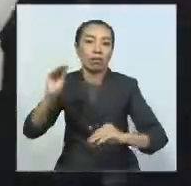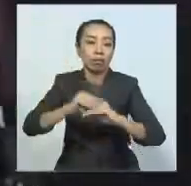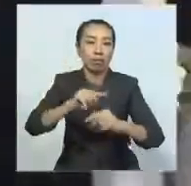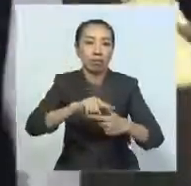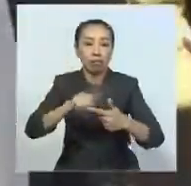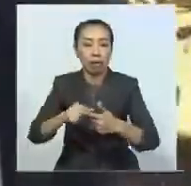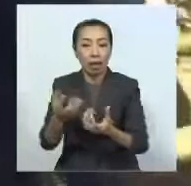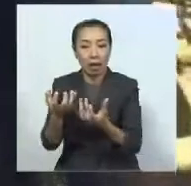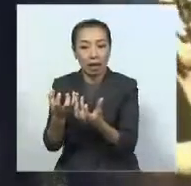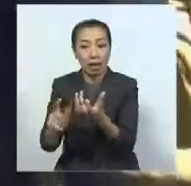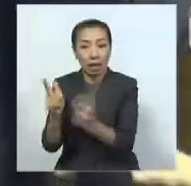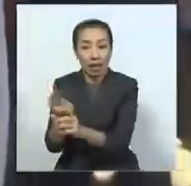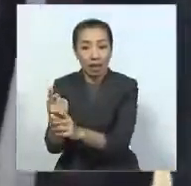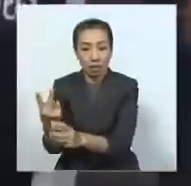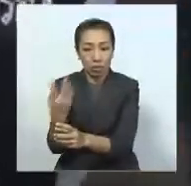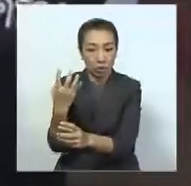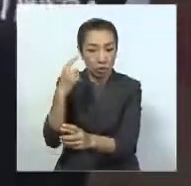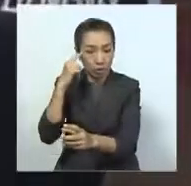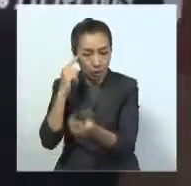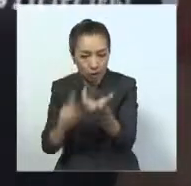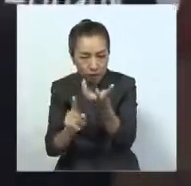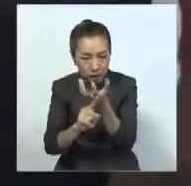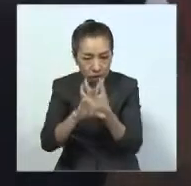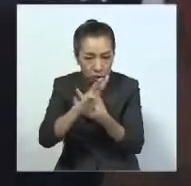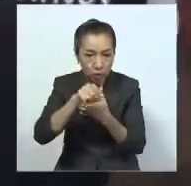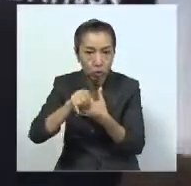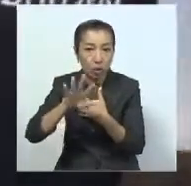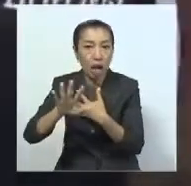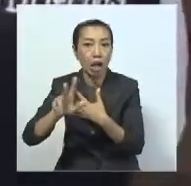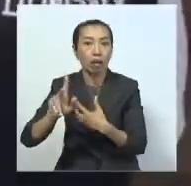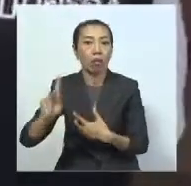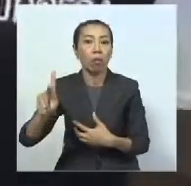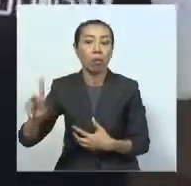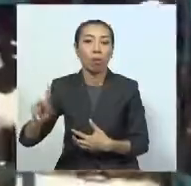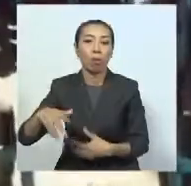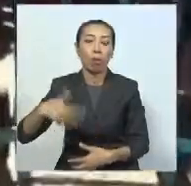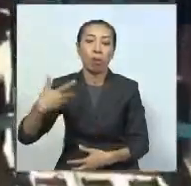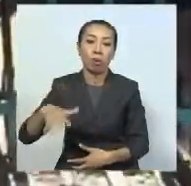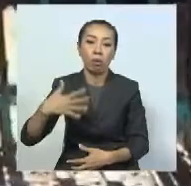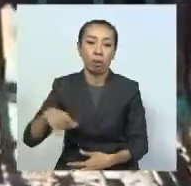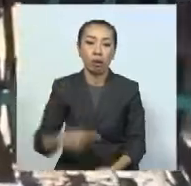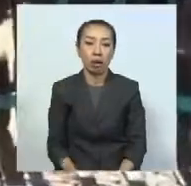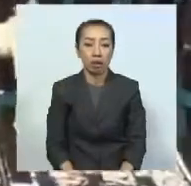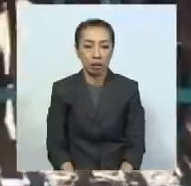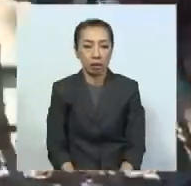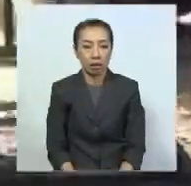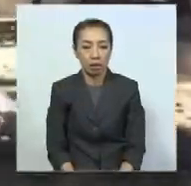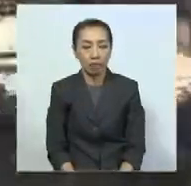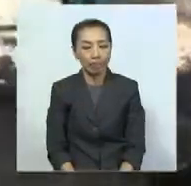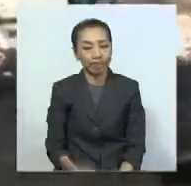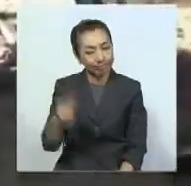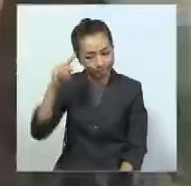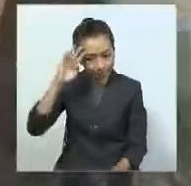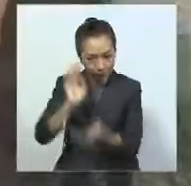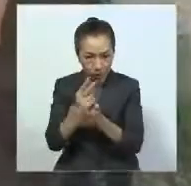วนลูกที่2จะแสดงน้ำหนักขาดไป 7.5 กิโลกรัมค่ะ โอ ้ โห โอ้โหนอกจากนี้นะคะเจ้าหน้